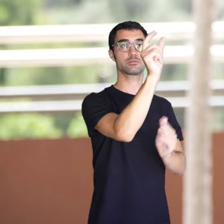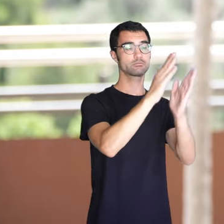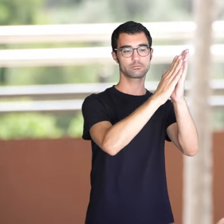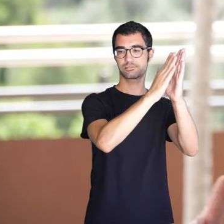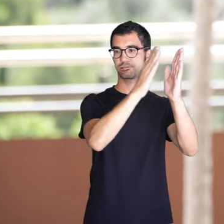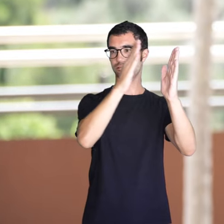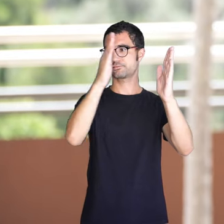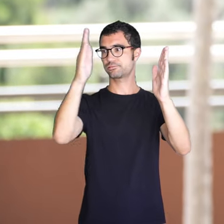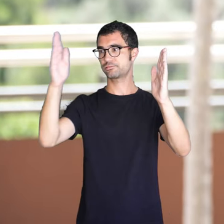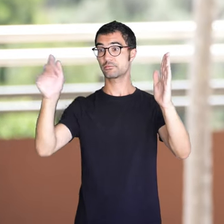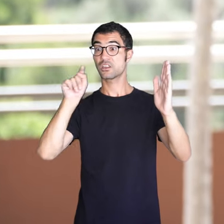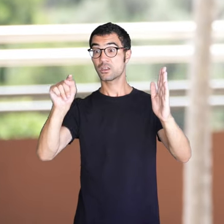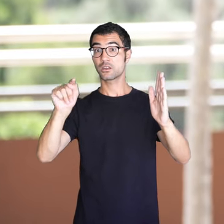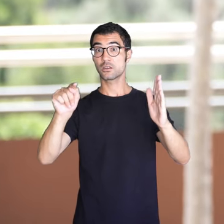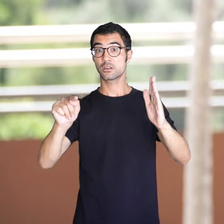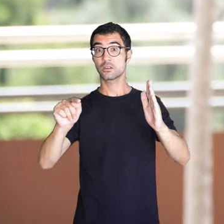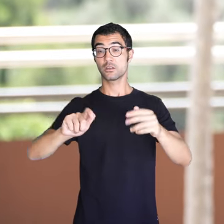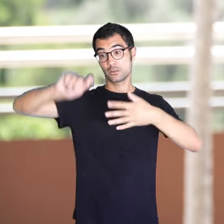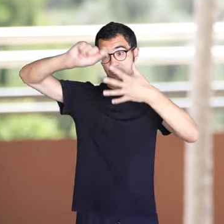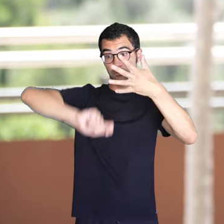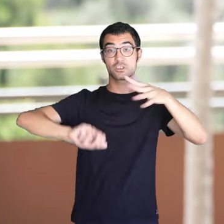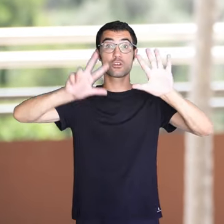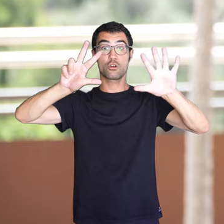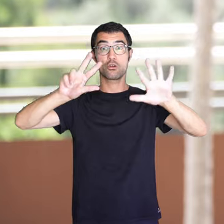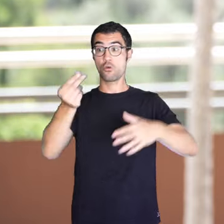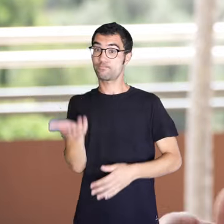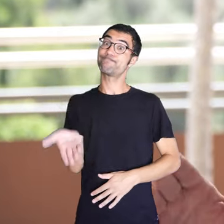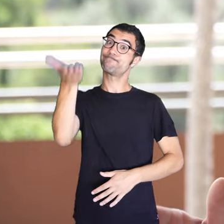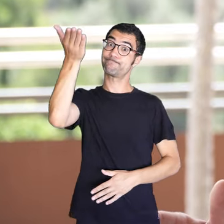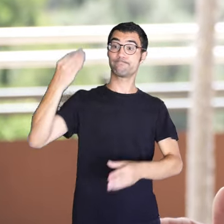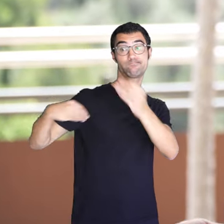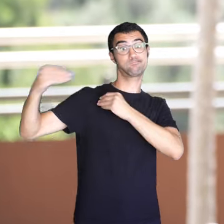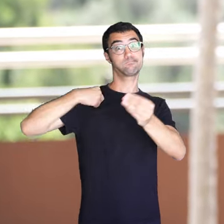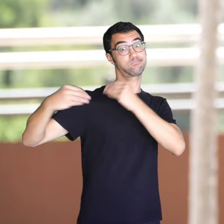I el mes d'agost s'ampliava el preu, per la demanda que hi havia. Però